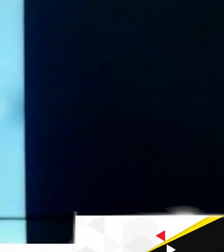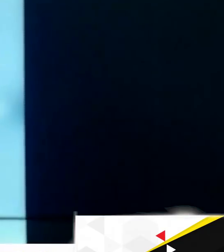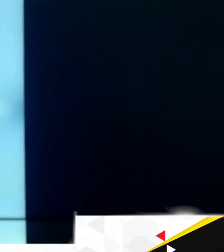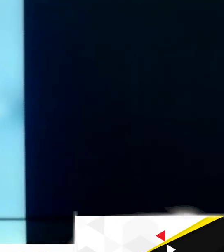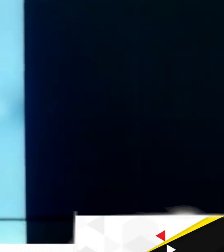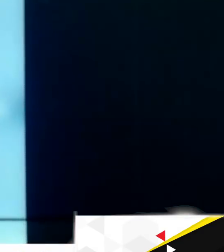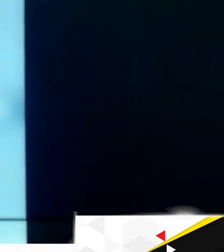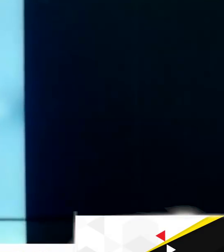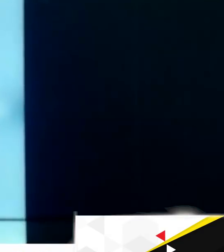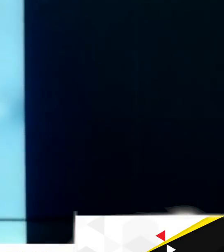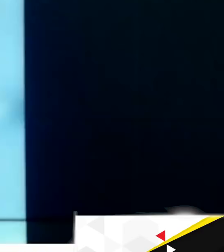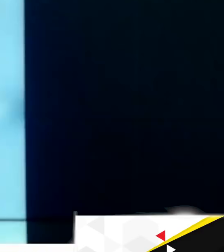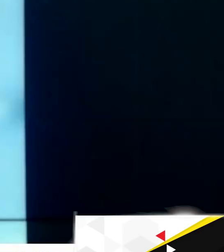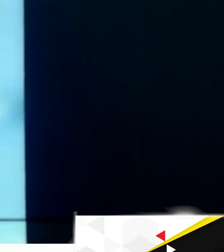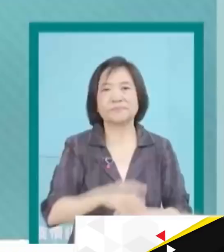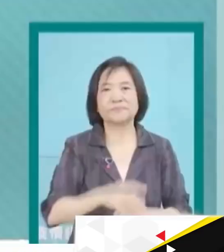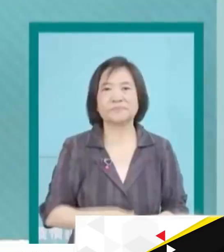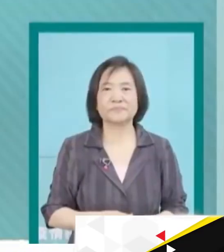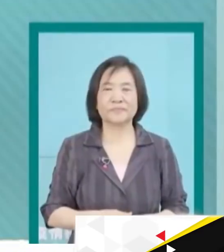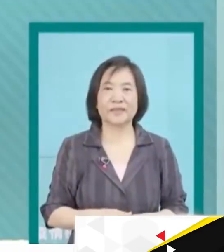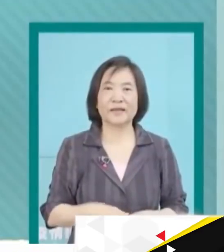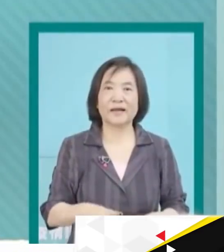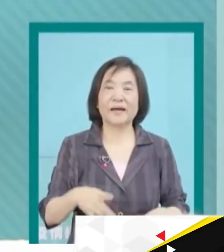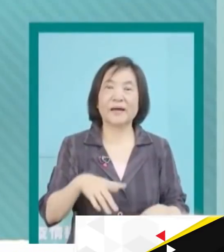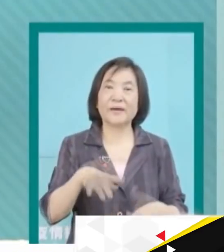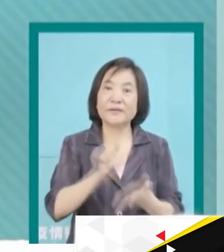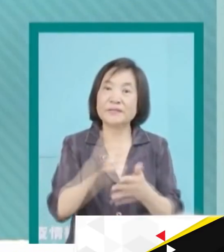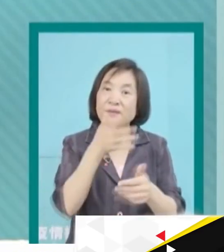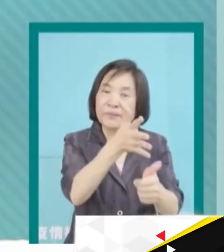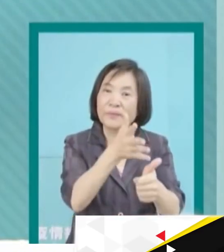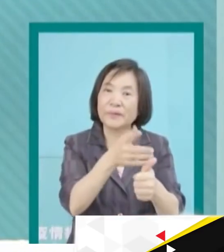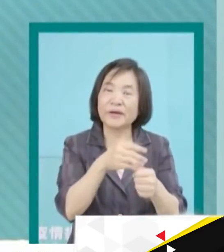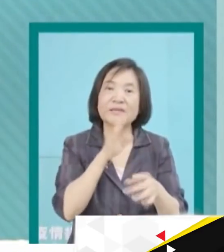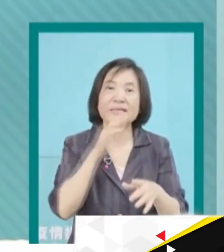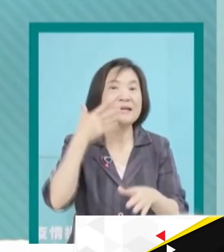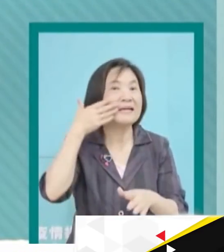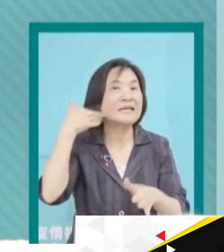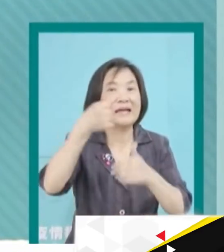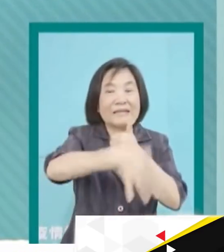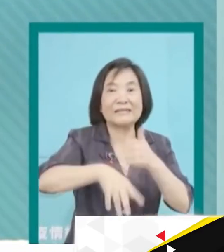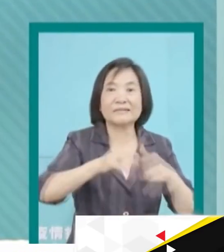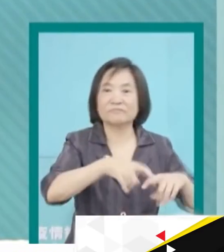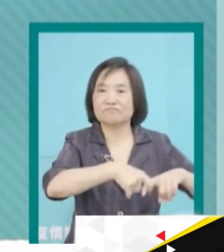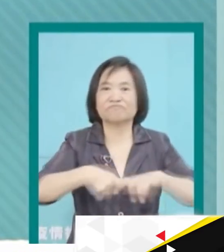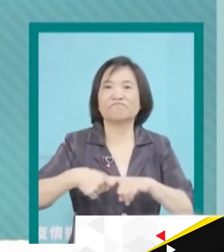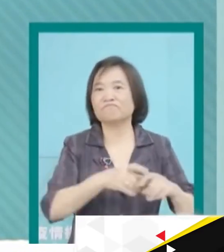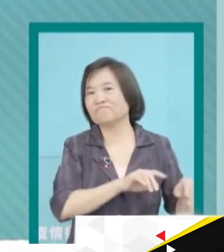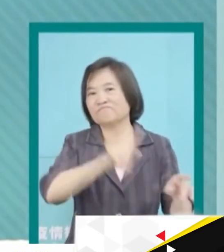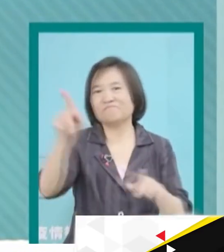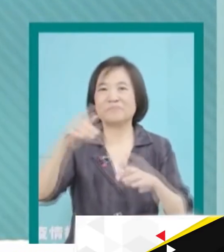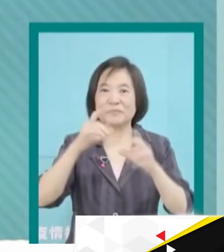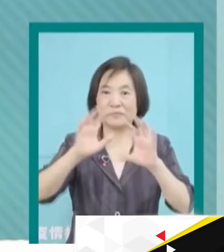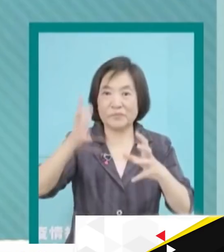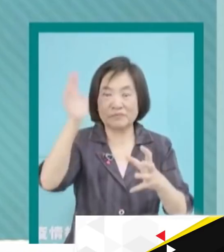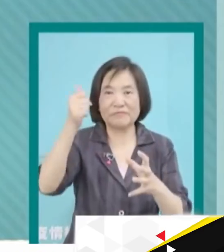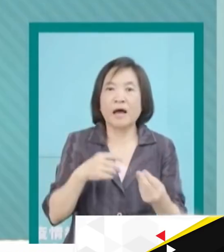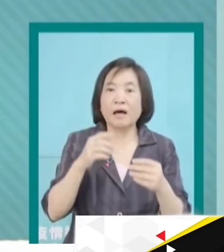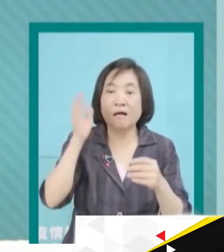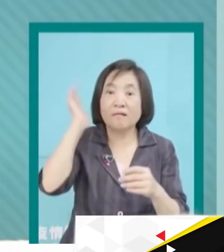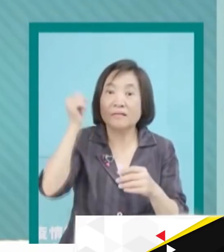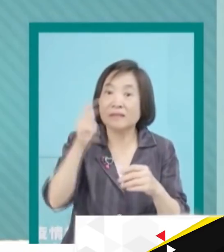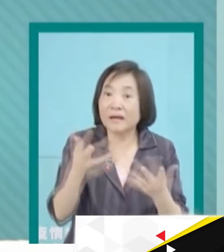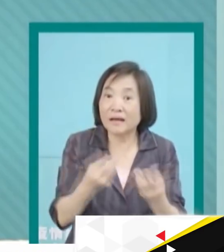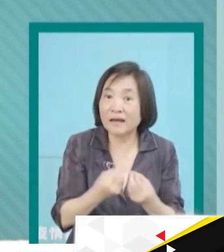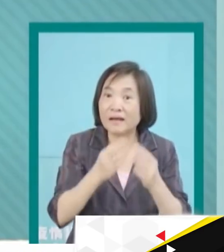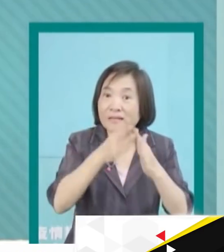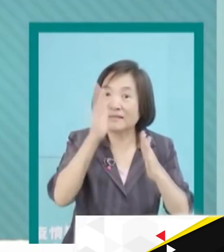远见的，据说2年前就说他是骗子。 蓝营纠团去总统府抗议没有疫苗，请问市长怎么看？也会表达抗议吗？